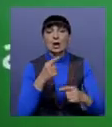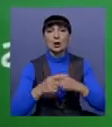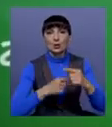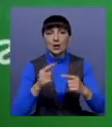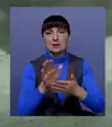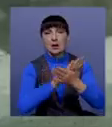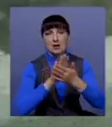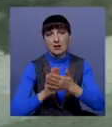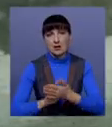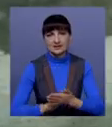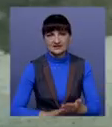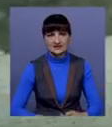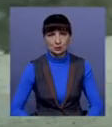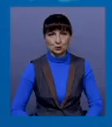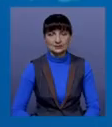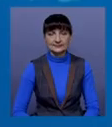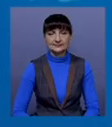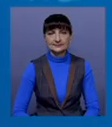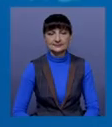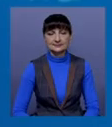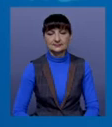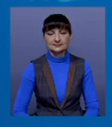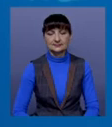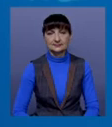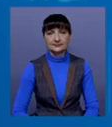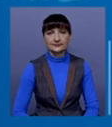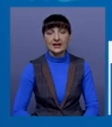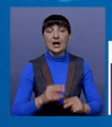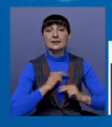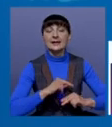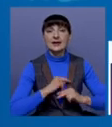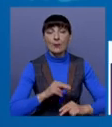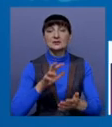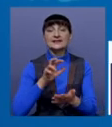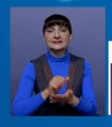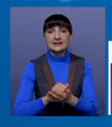регулярно дезинфицирует. На эти работы задействованы